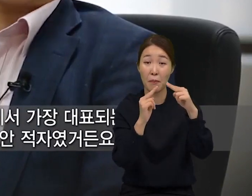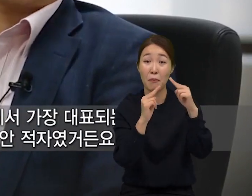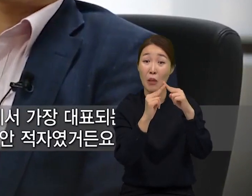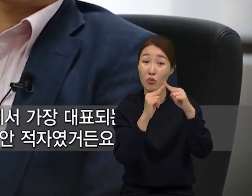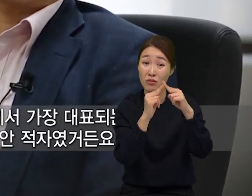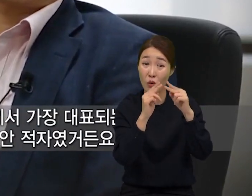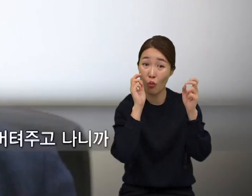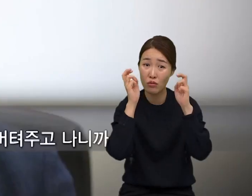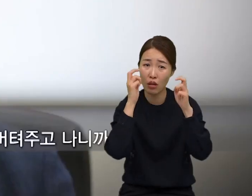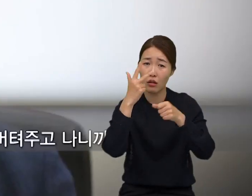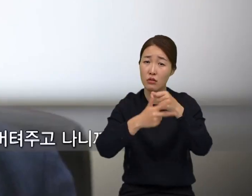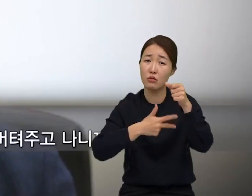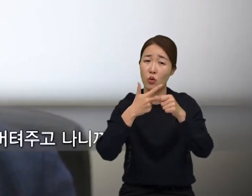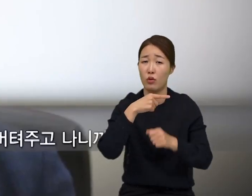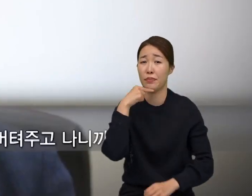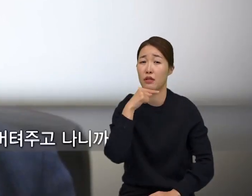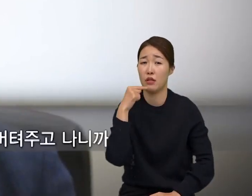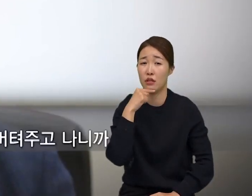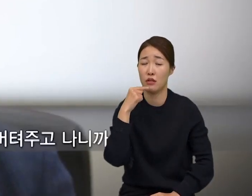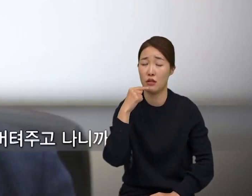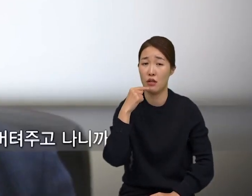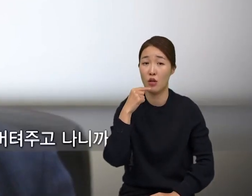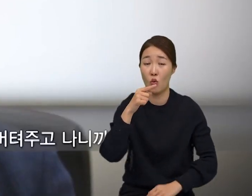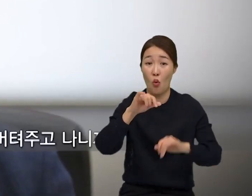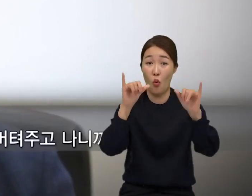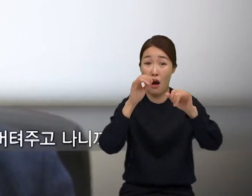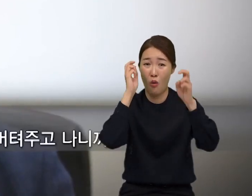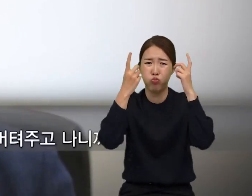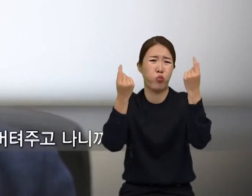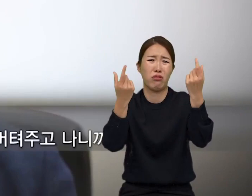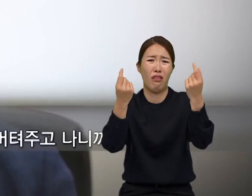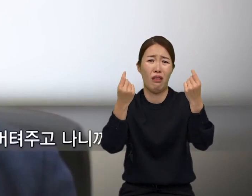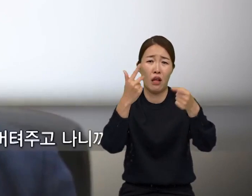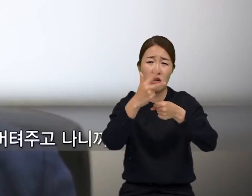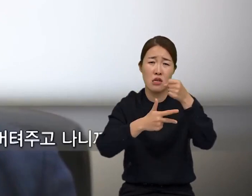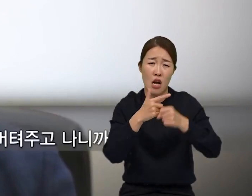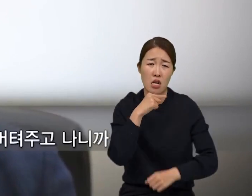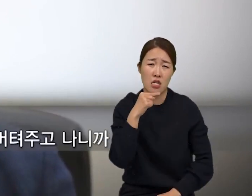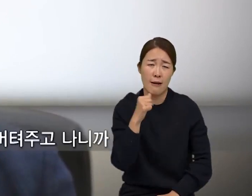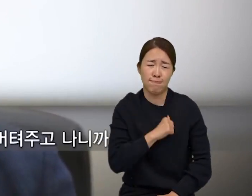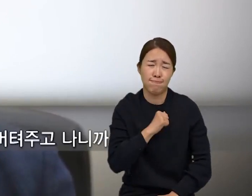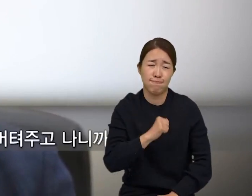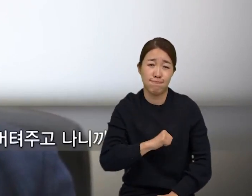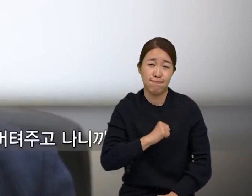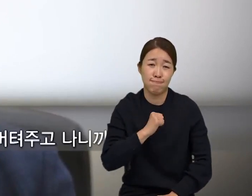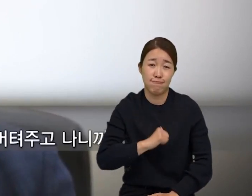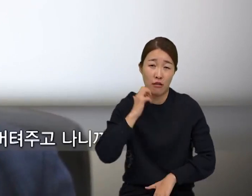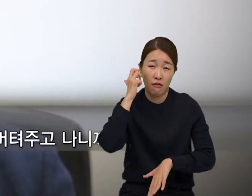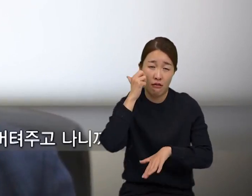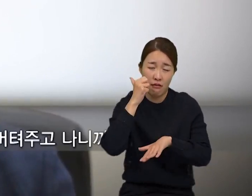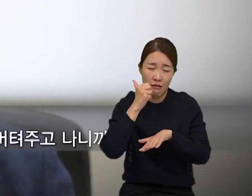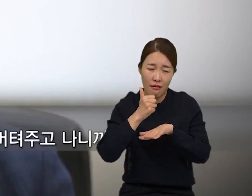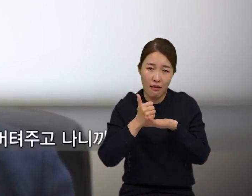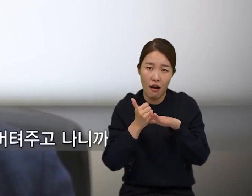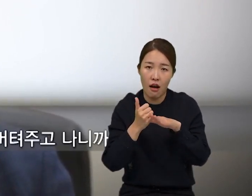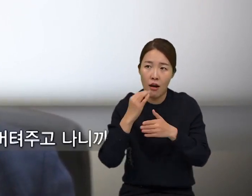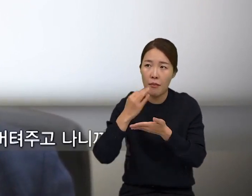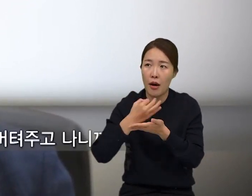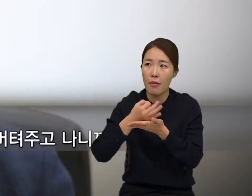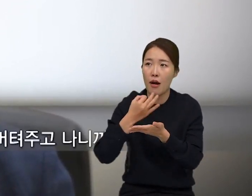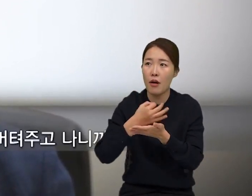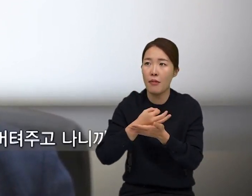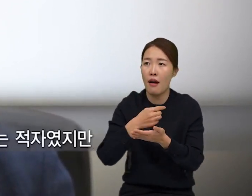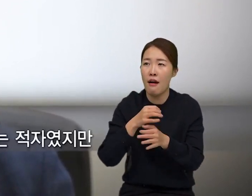동안 적자였거든요. 중화학업도 똑같은 거죠. 그렇지만은 7년이라는 적자 기간을 버텨주고